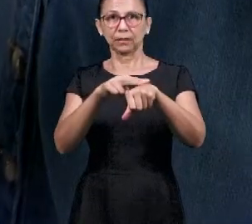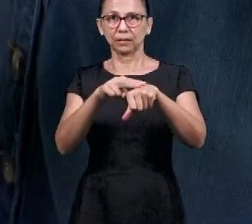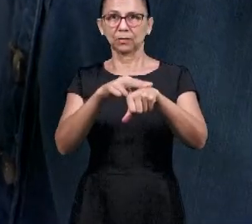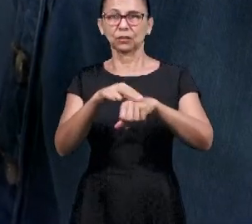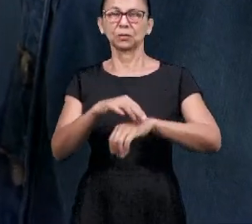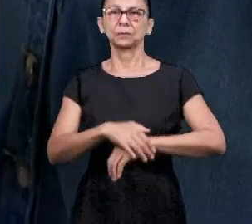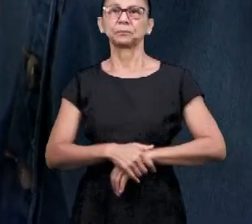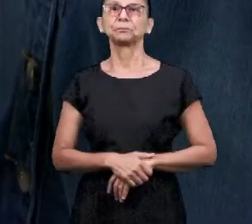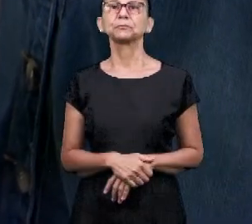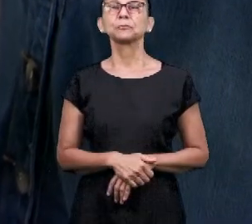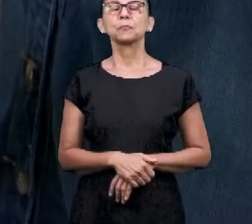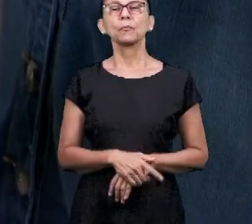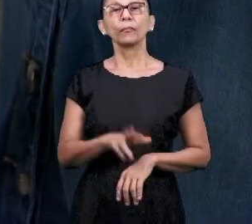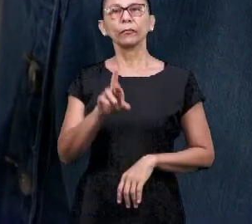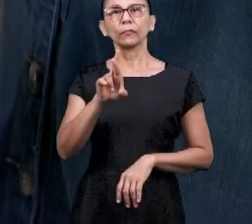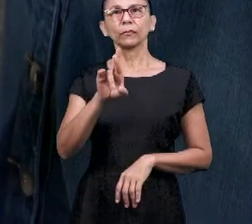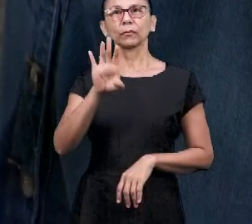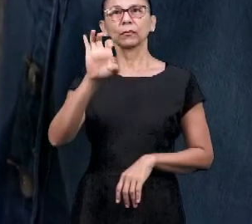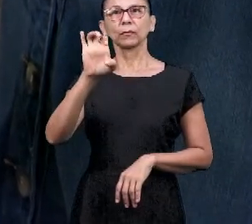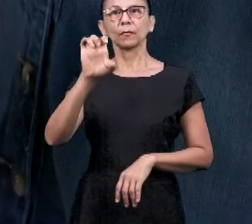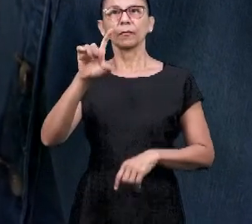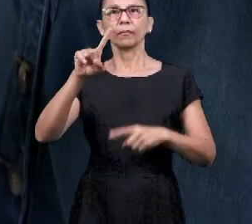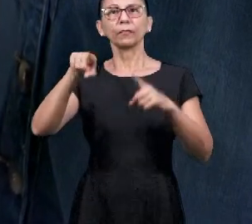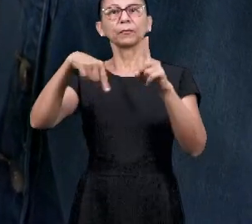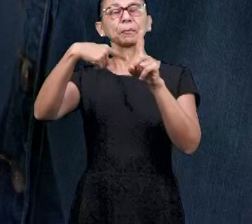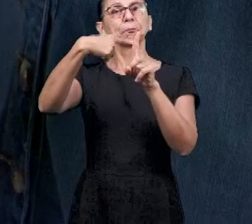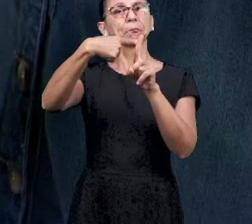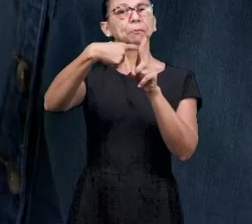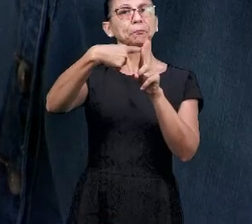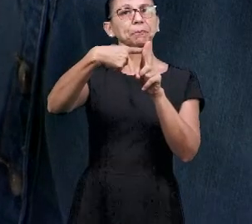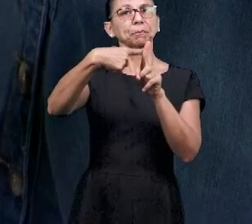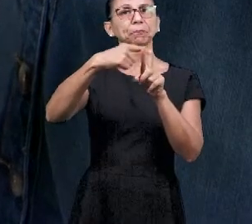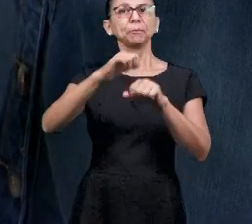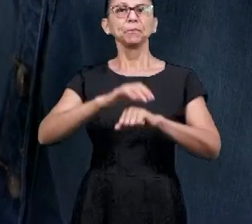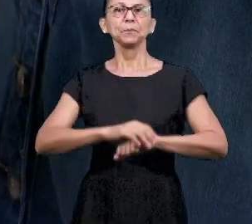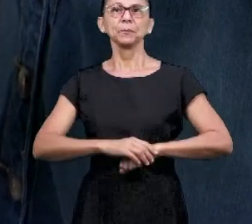Ré majeur, Ré, Fá dièse, La.